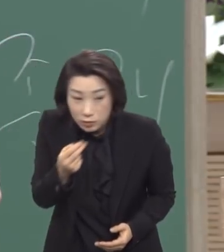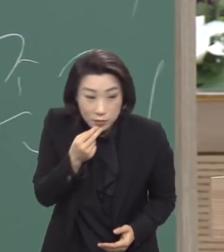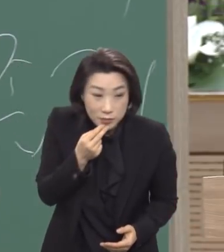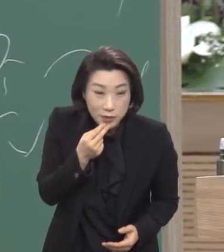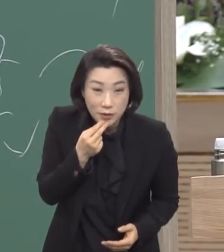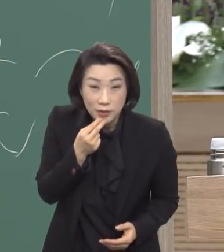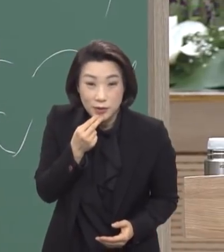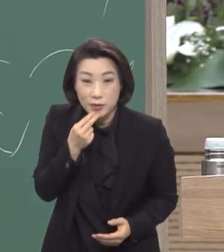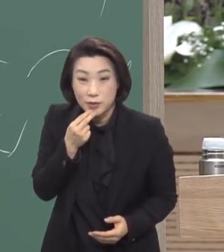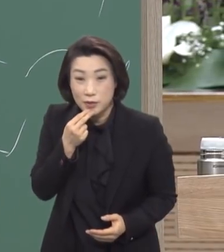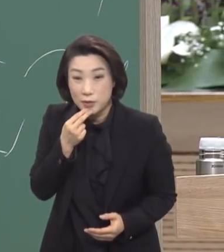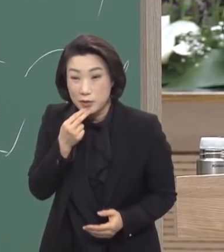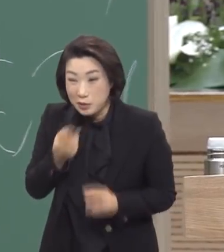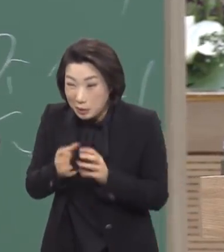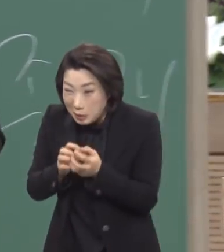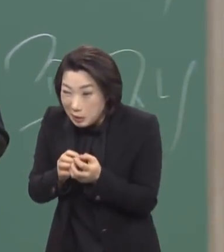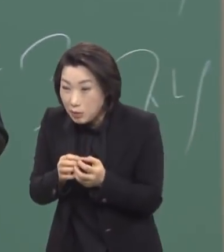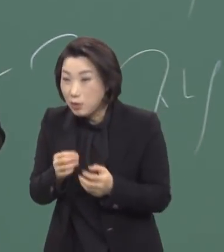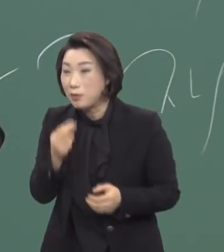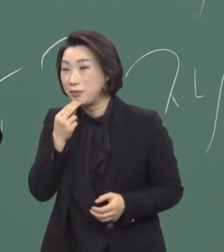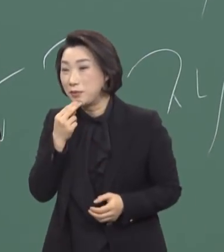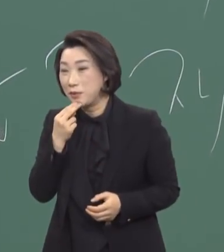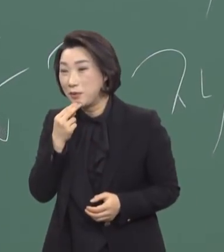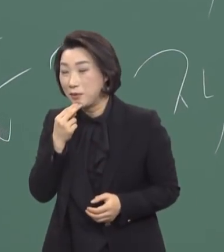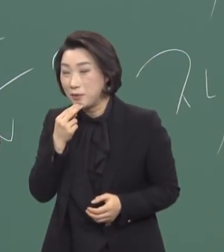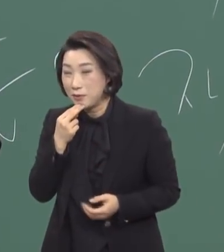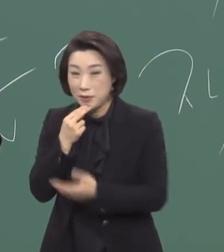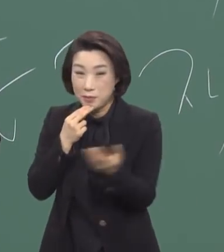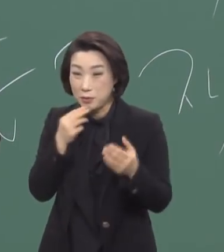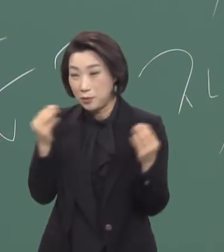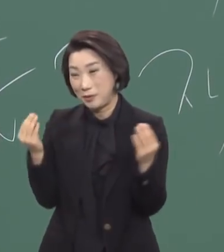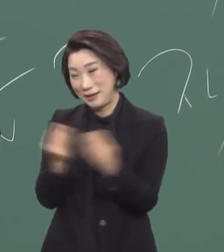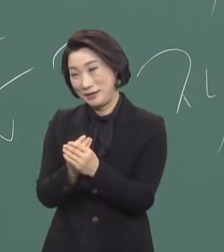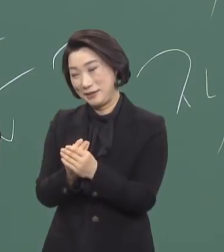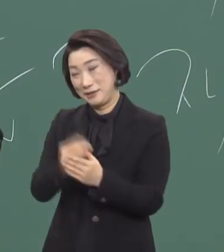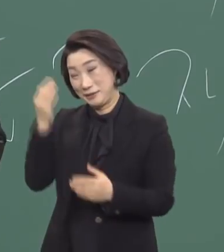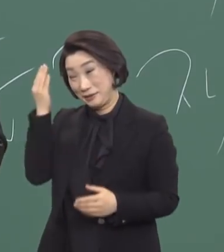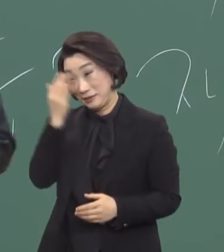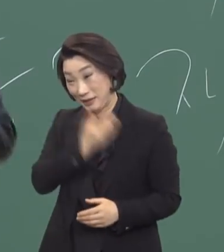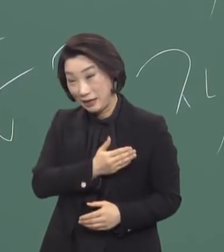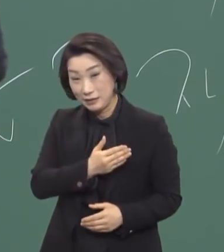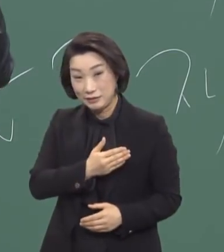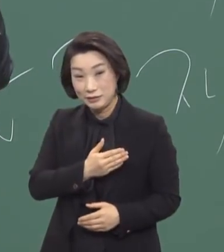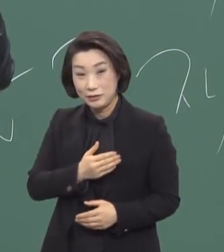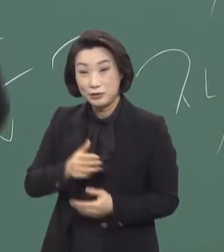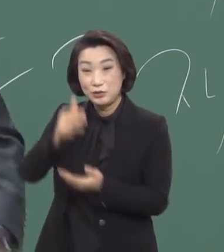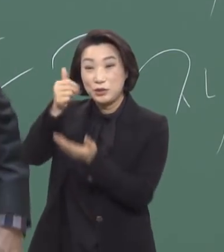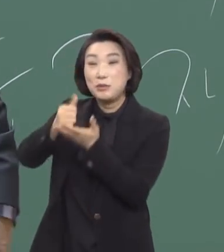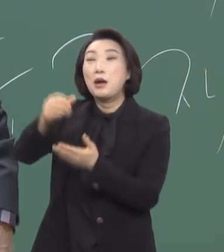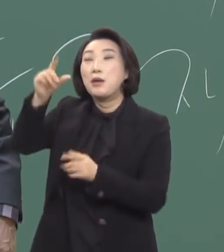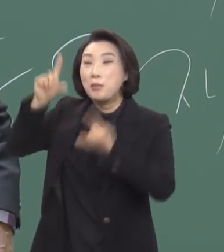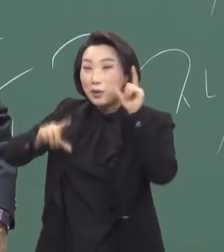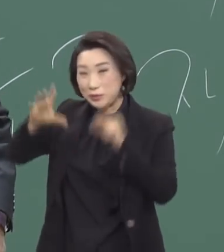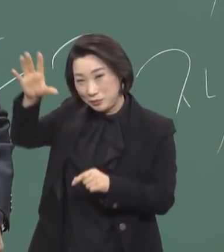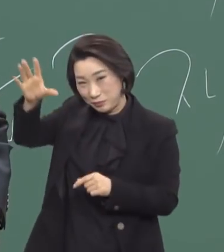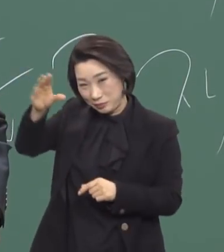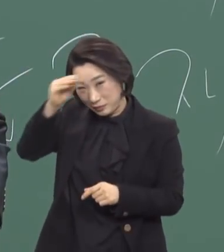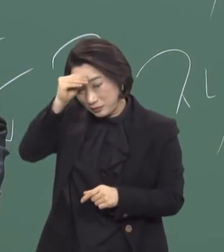없어. 구겨진 데가 없어. 아주 완전 무결하게 주님 모습이다 그